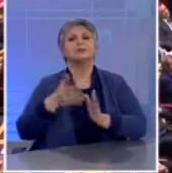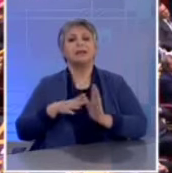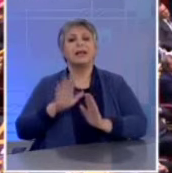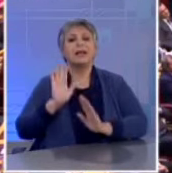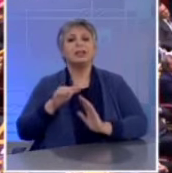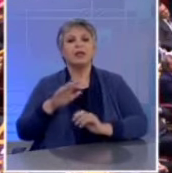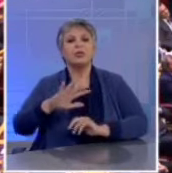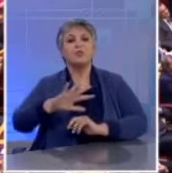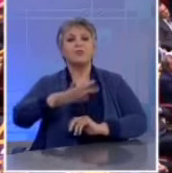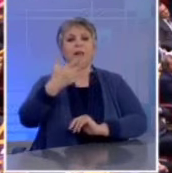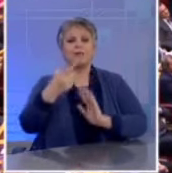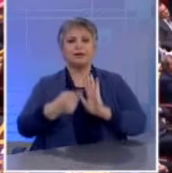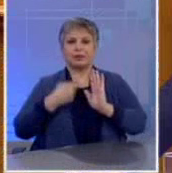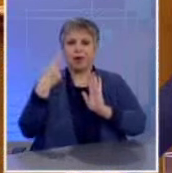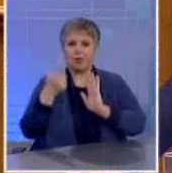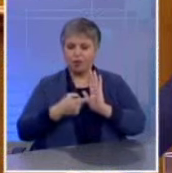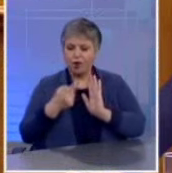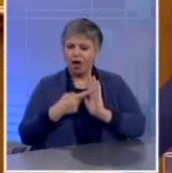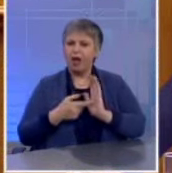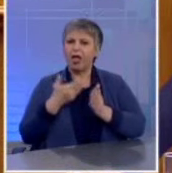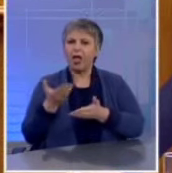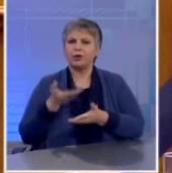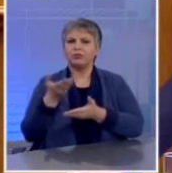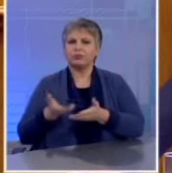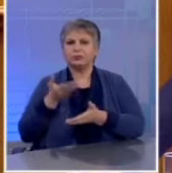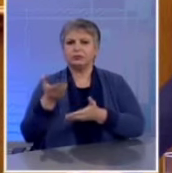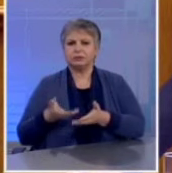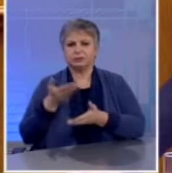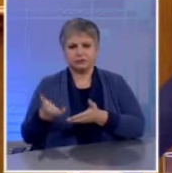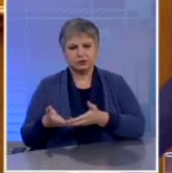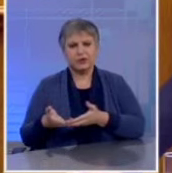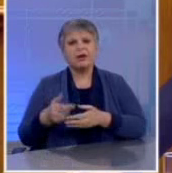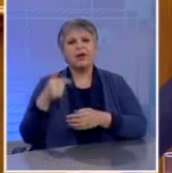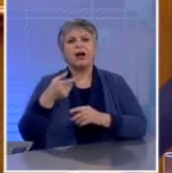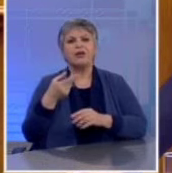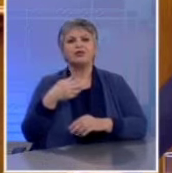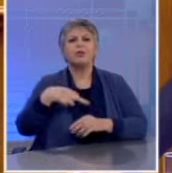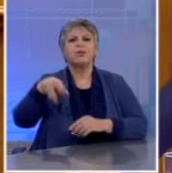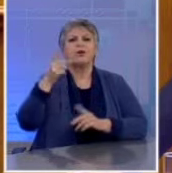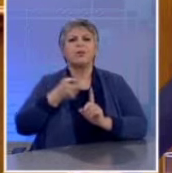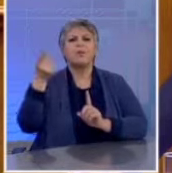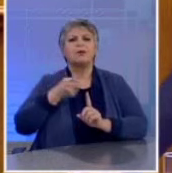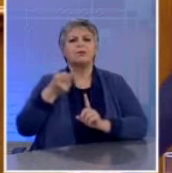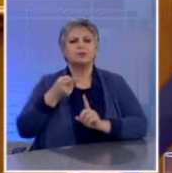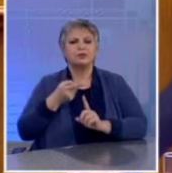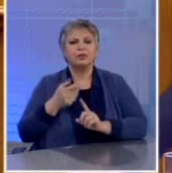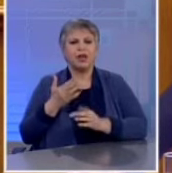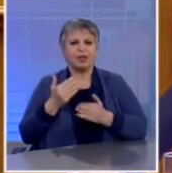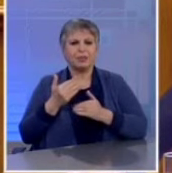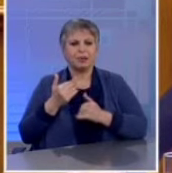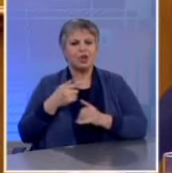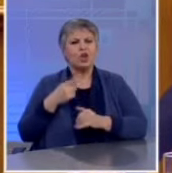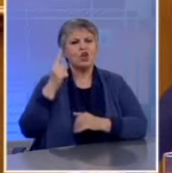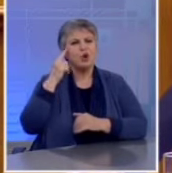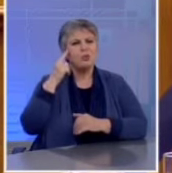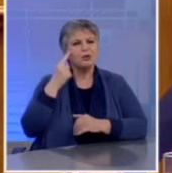5η προσπάθεια στη Βουλή, και αν θυμάμαι χωρίς καν την απόλυτη πλειοψηφία των 151 με 144 βουλευτές, αν δεν κάνω